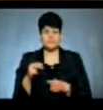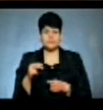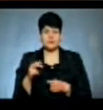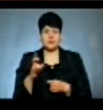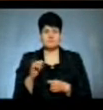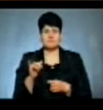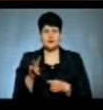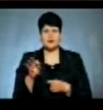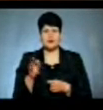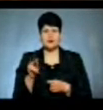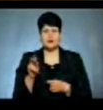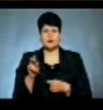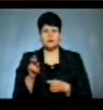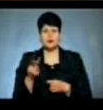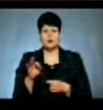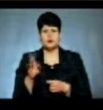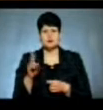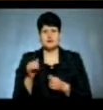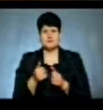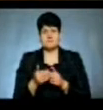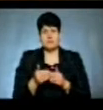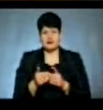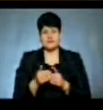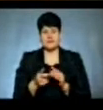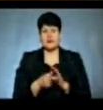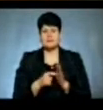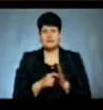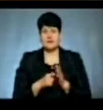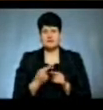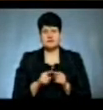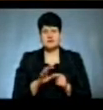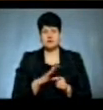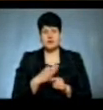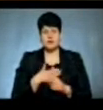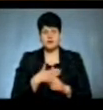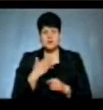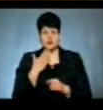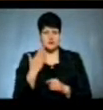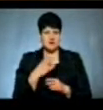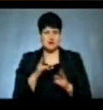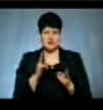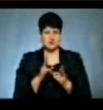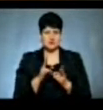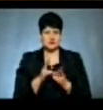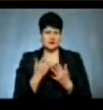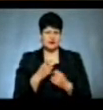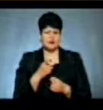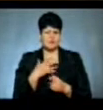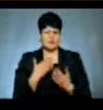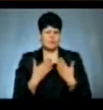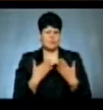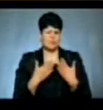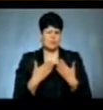Білоблоцького перед кабінетом. Оце була наша остання зустріч. Ми кілька хвилин собі